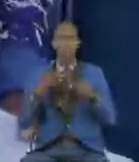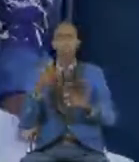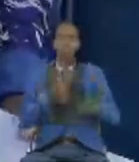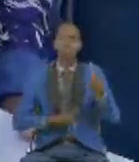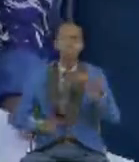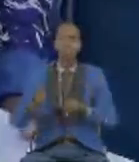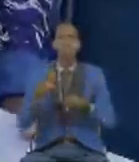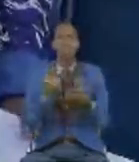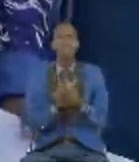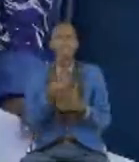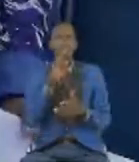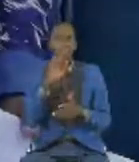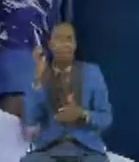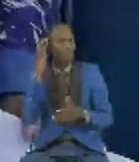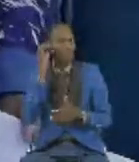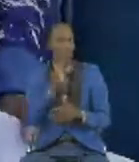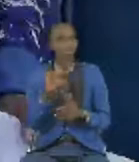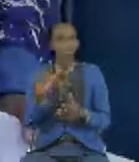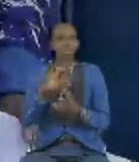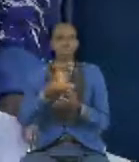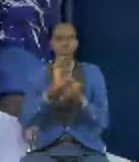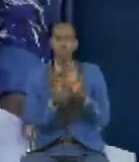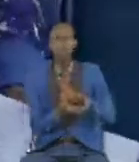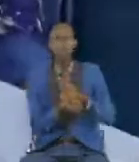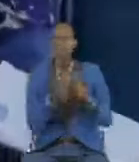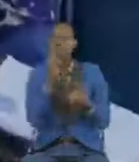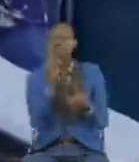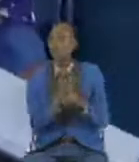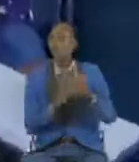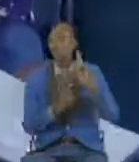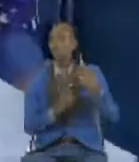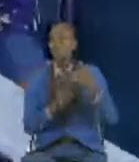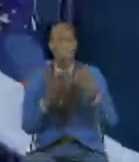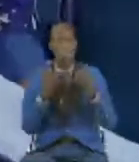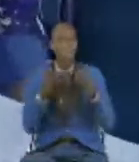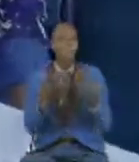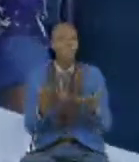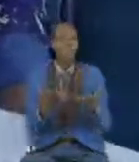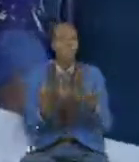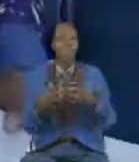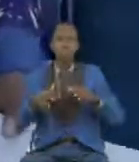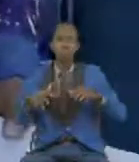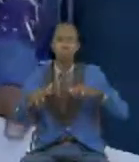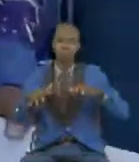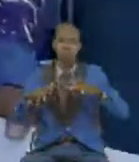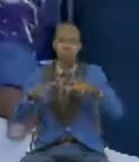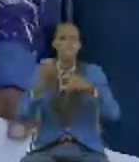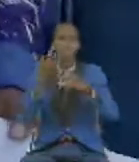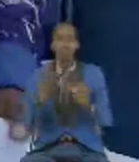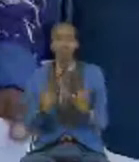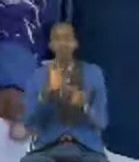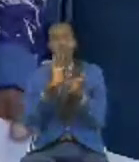ceux-là qui écoutent la conversion, les conversions, pas seulement une seule, plusieurs, des multitudes de